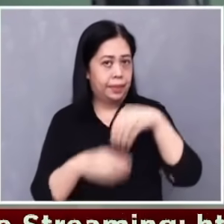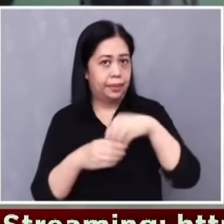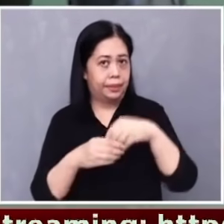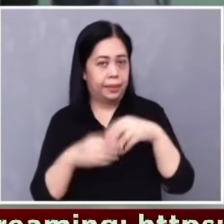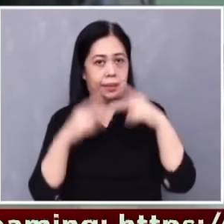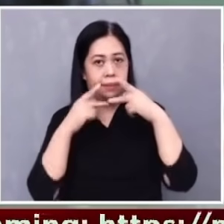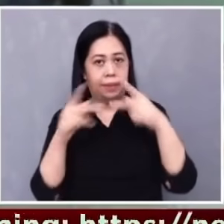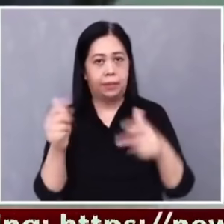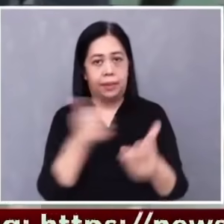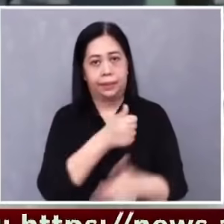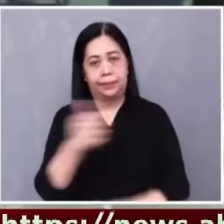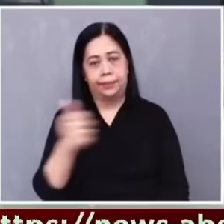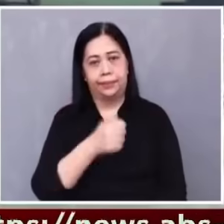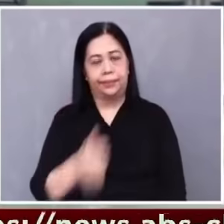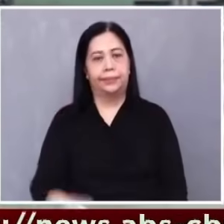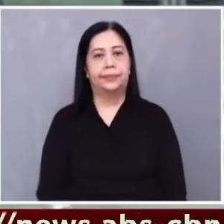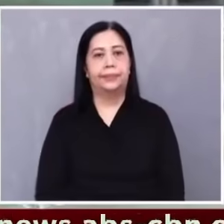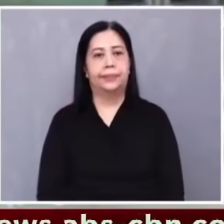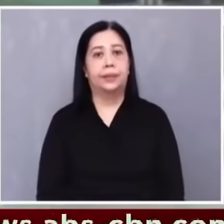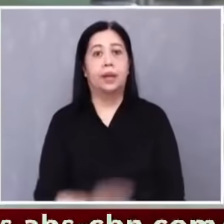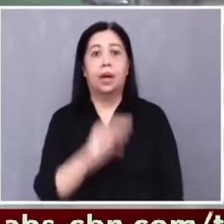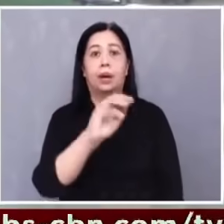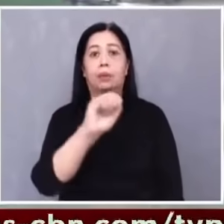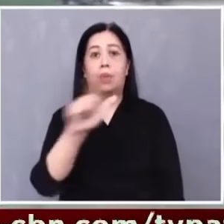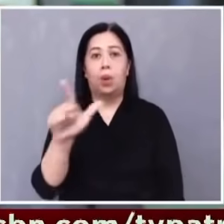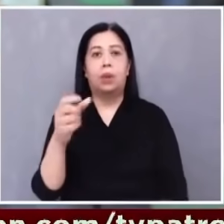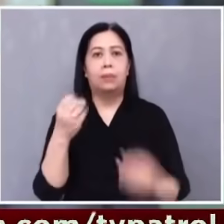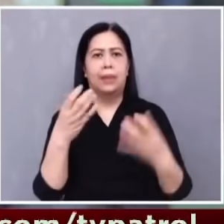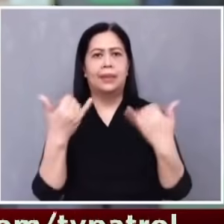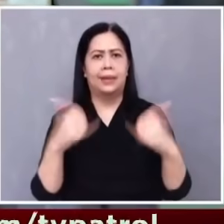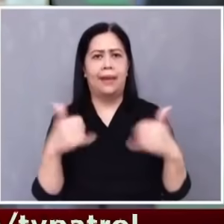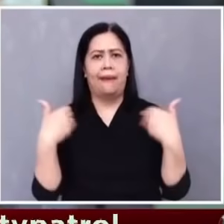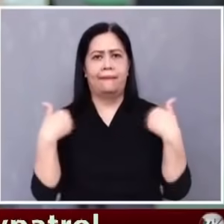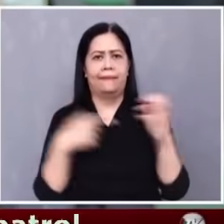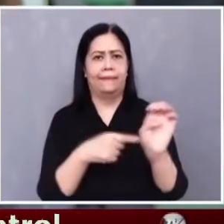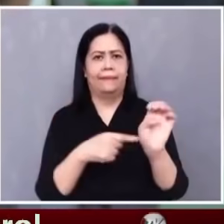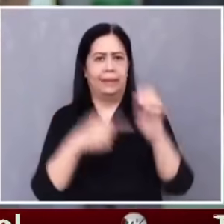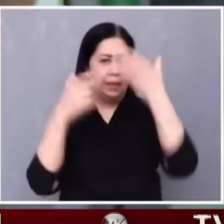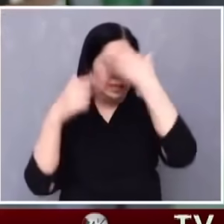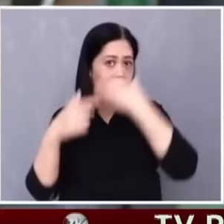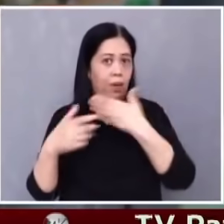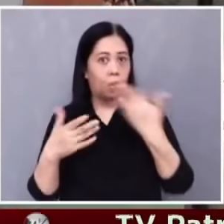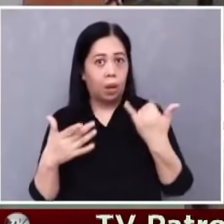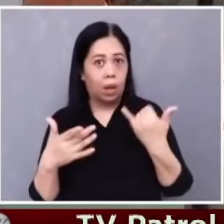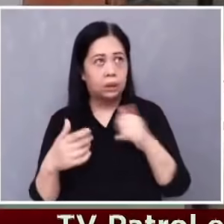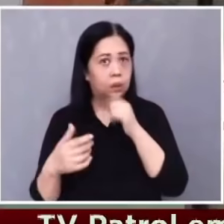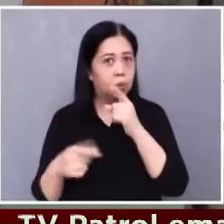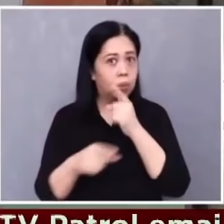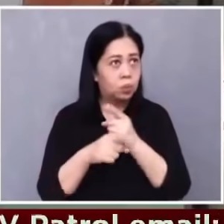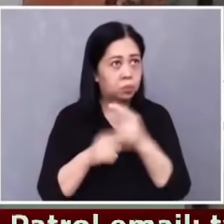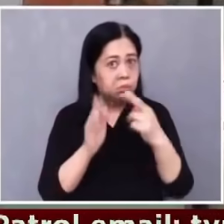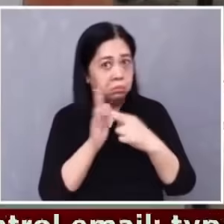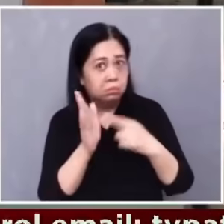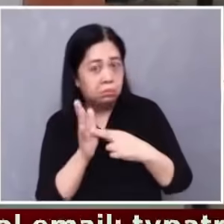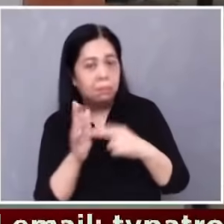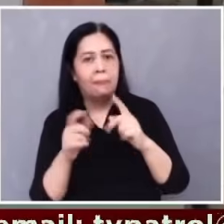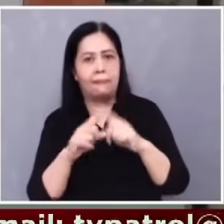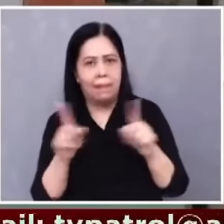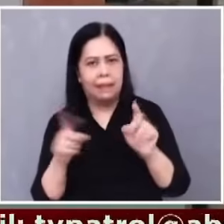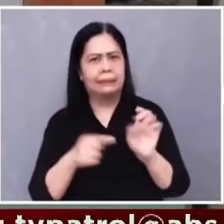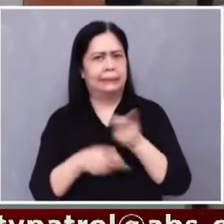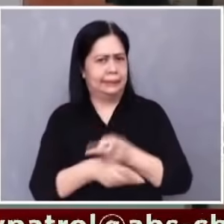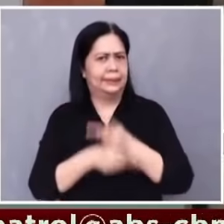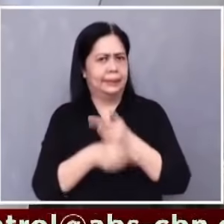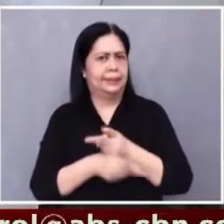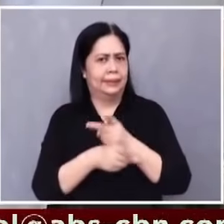transport. Sa malls, marami ang may bit-bit pa rin face shield dahil hindi pa nila alam ang patakaran. Pero nag-iingat pa rin